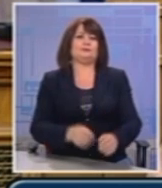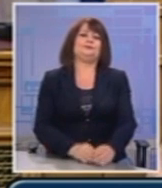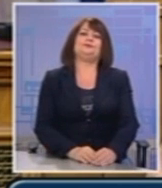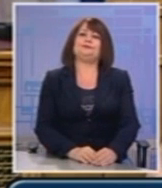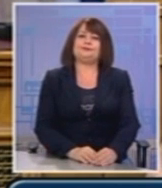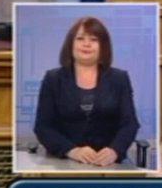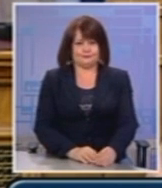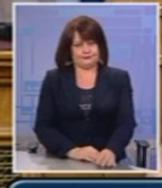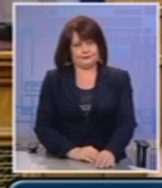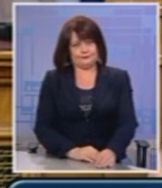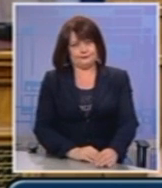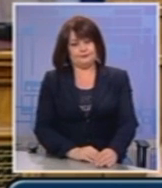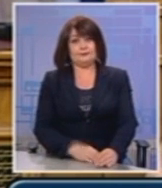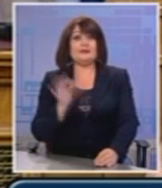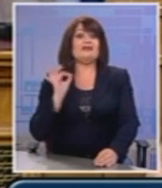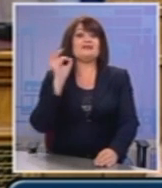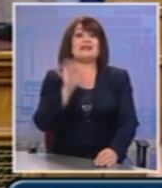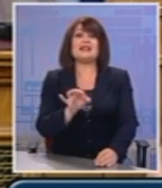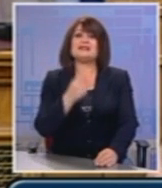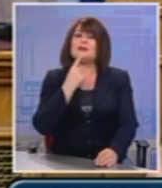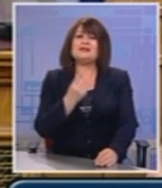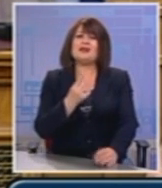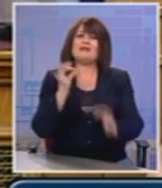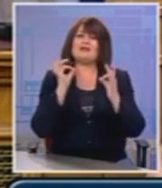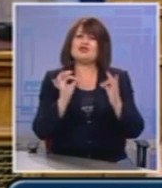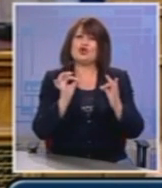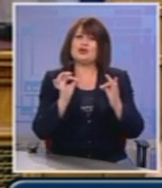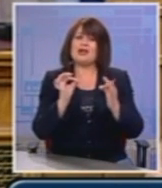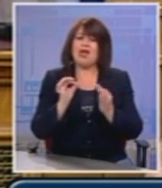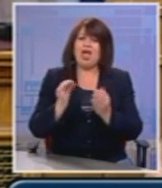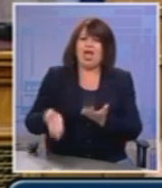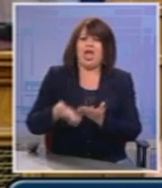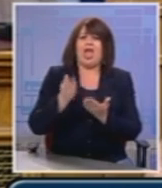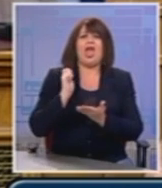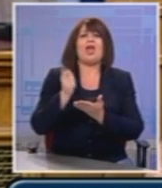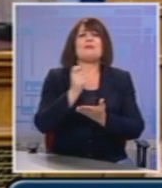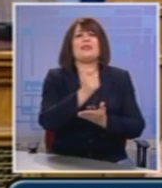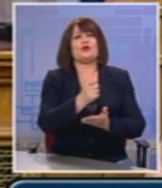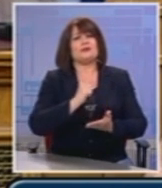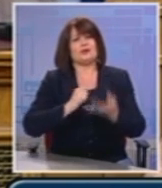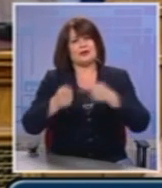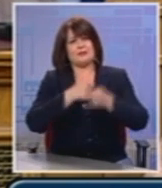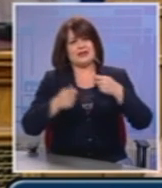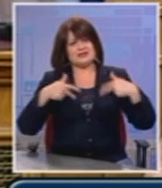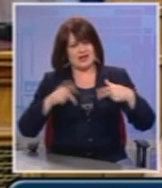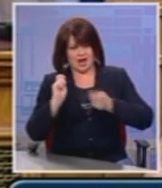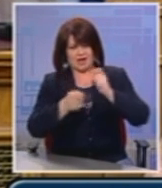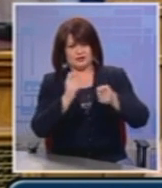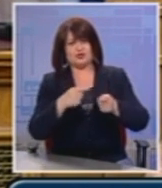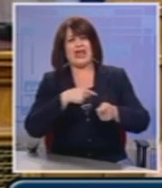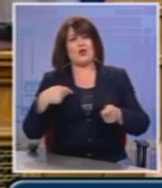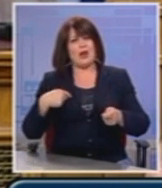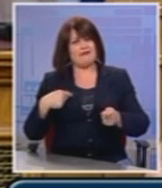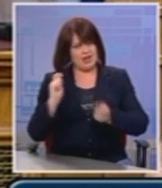βεβαίως έχουμε φτάσει να θεωρούμε φυσιολογική την επιδότηση διάφορων ιδιωτικών επιχειρήσεων από το κράτος και εργολάβων